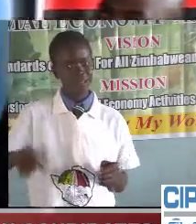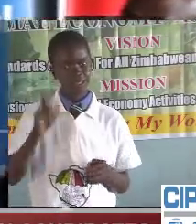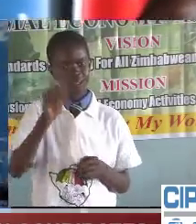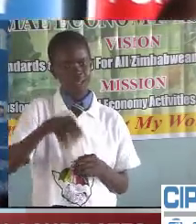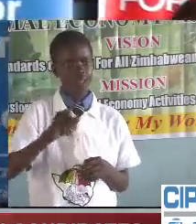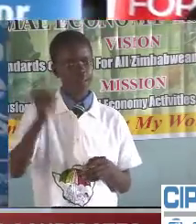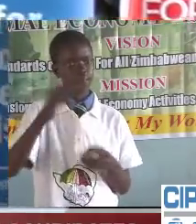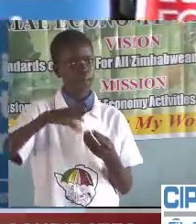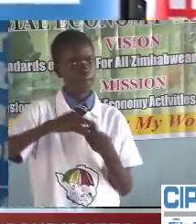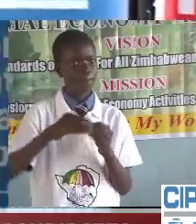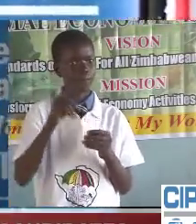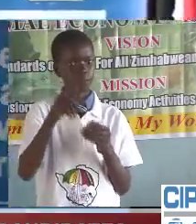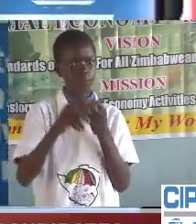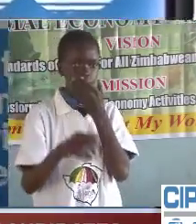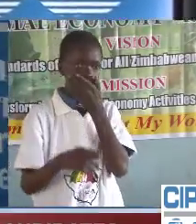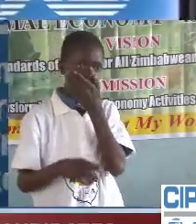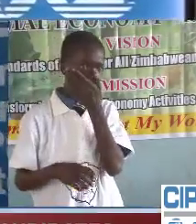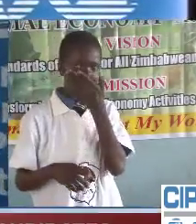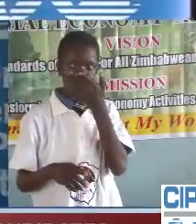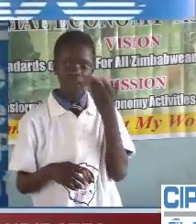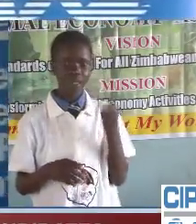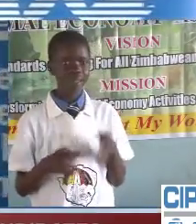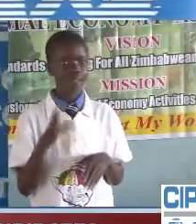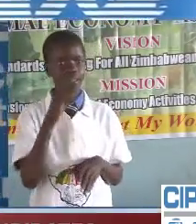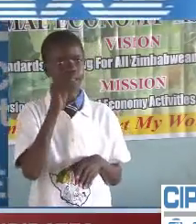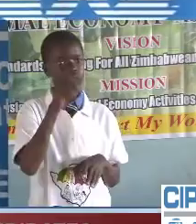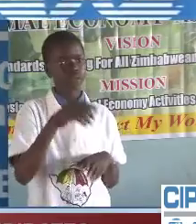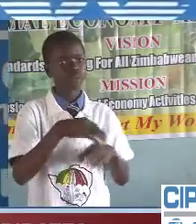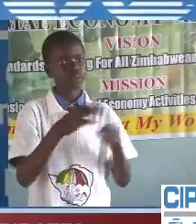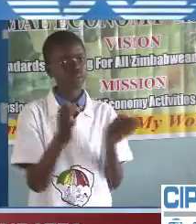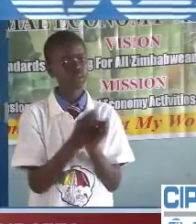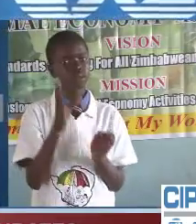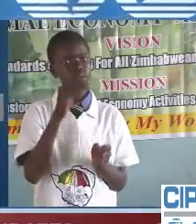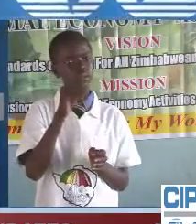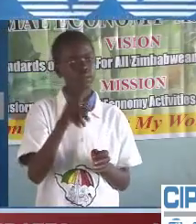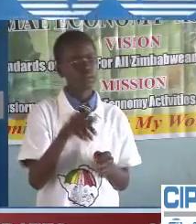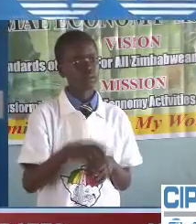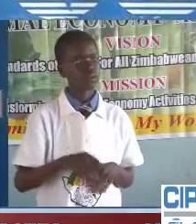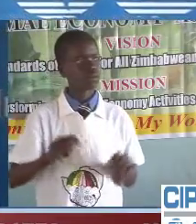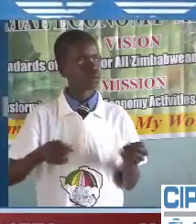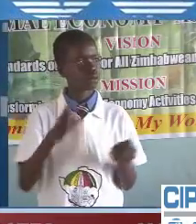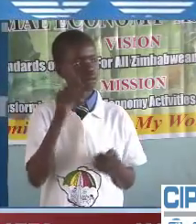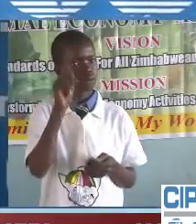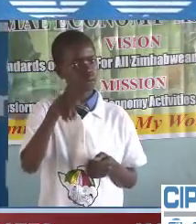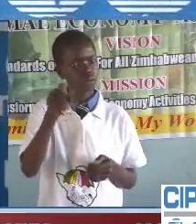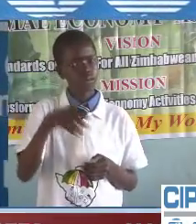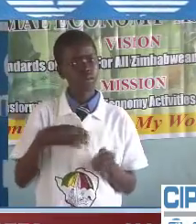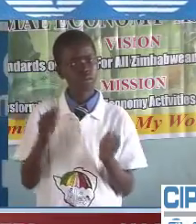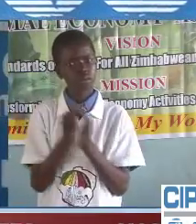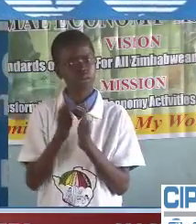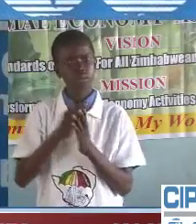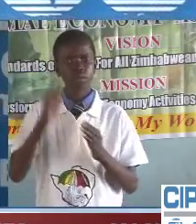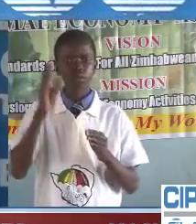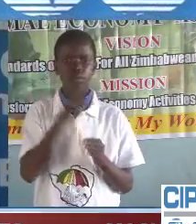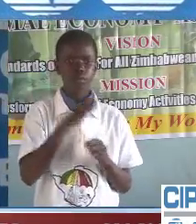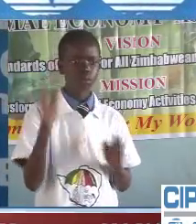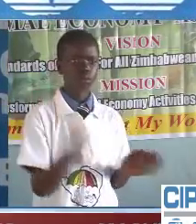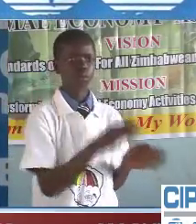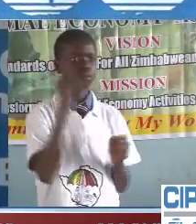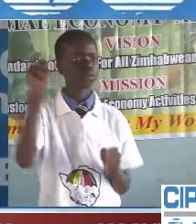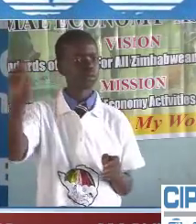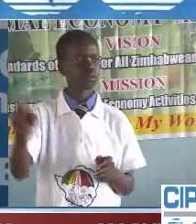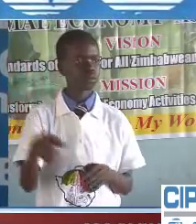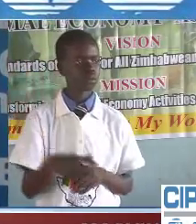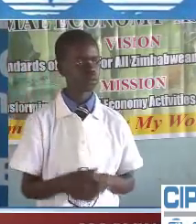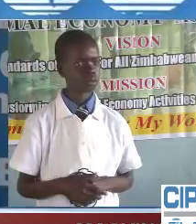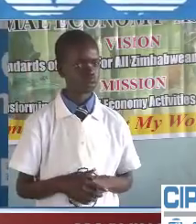vaMr Wisborn Gumbo vari aspiring candidate weward 3 vachibva ivo kuPeople's Rainbow